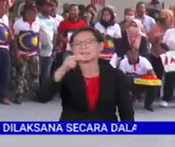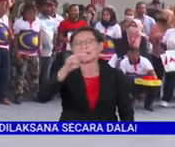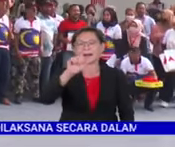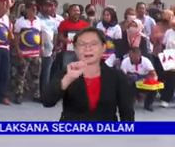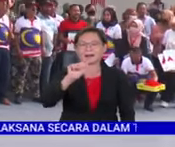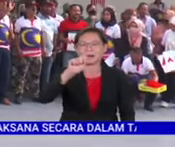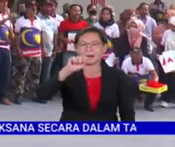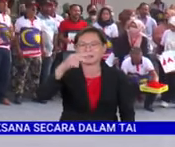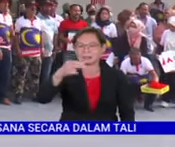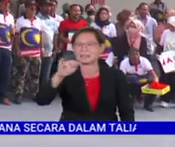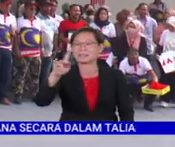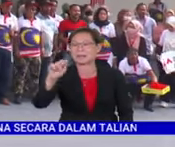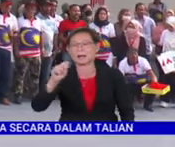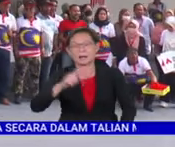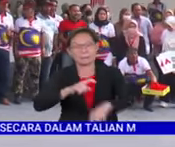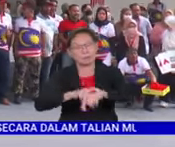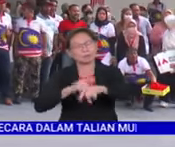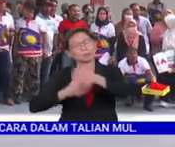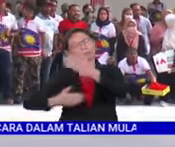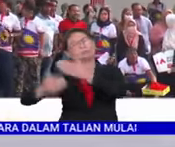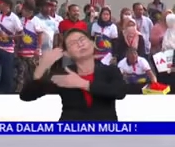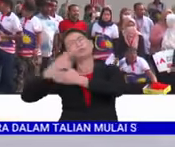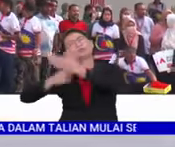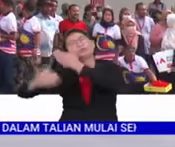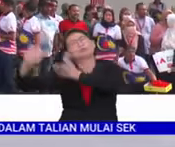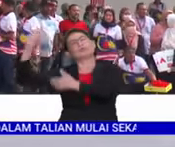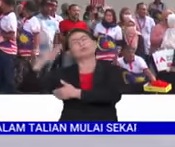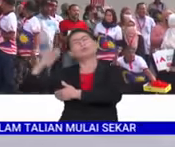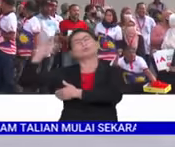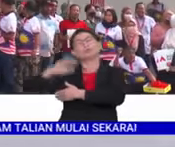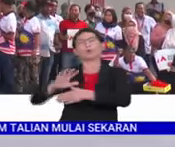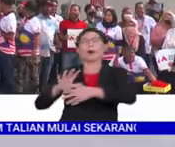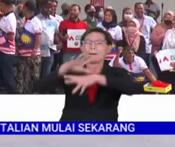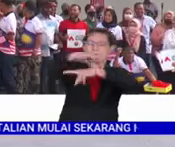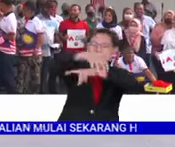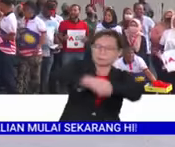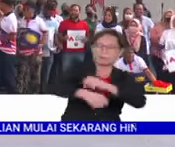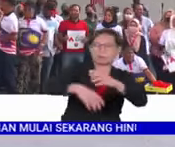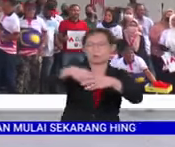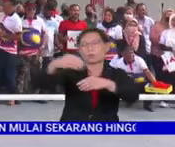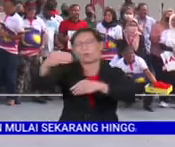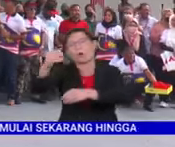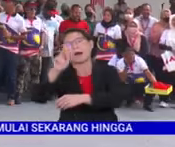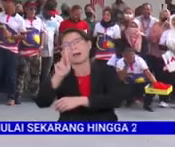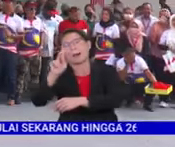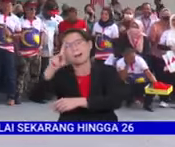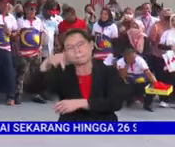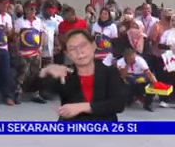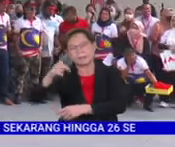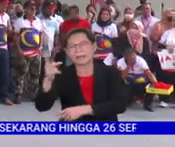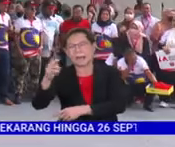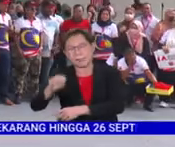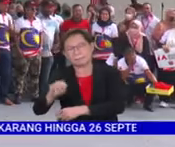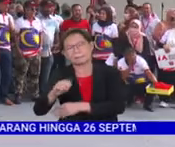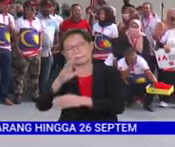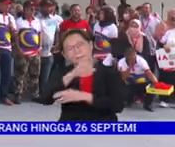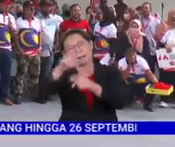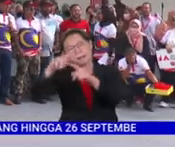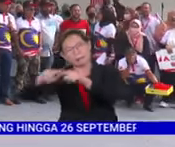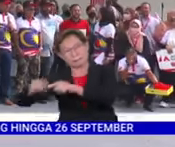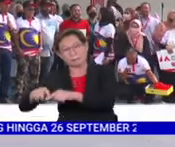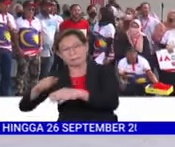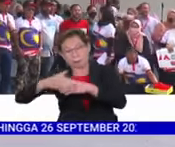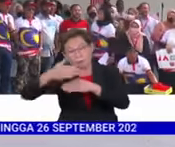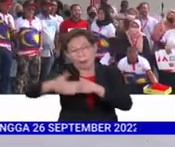Bagi saya, zaman dulu, kemerdekaan adalah kita bebas dari segi penjajah, daripada luar, komunis, apa semua. Tapi untuk selepas tu kita